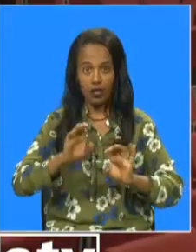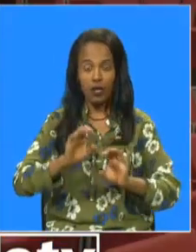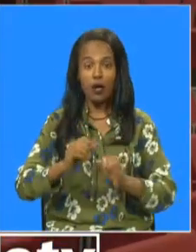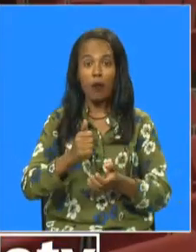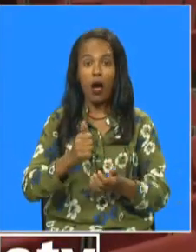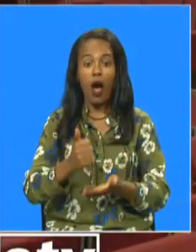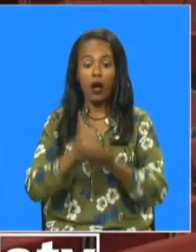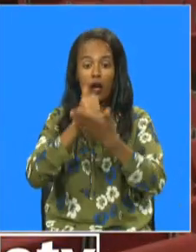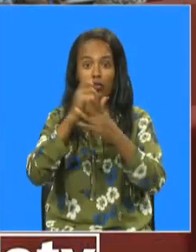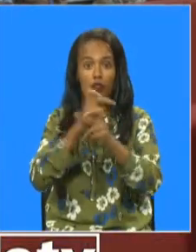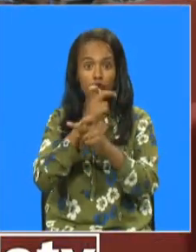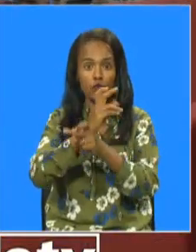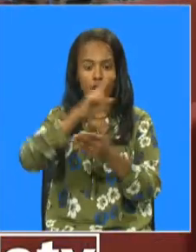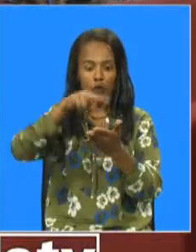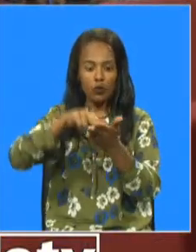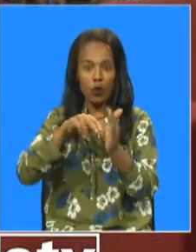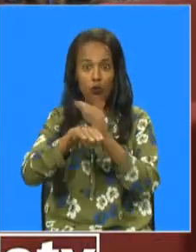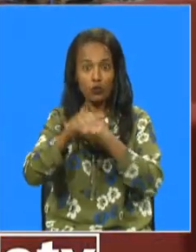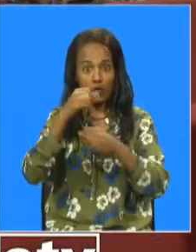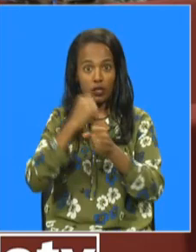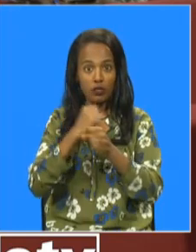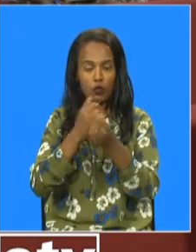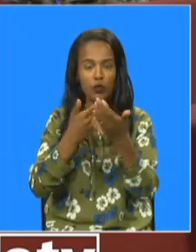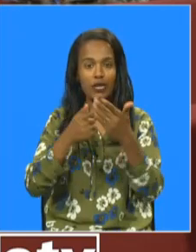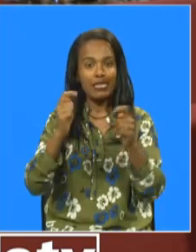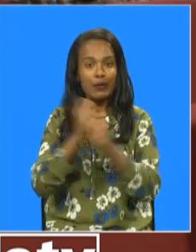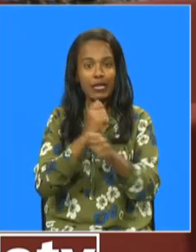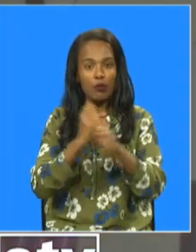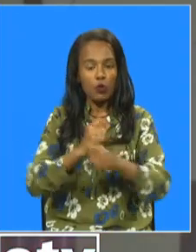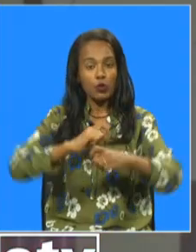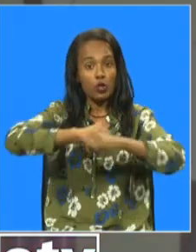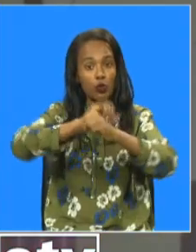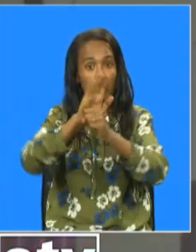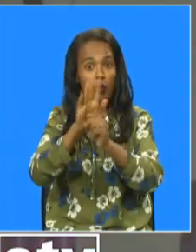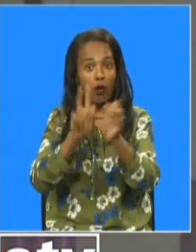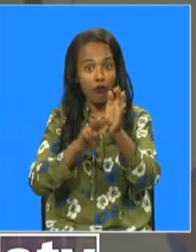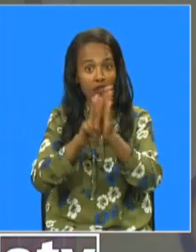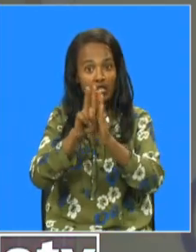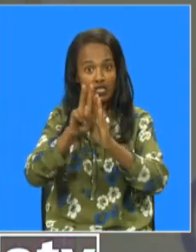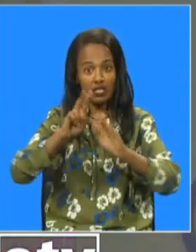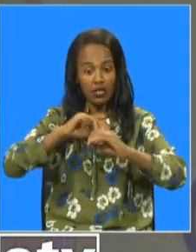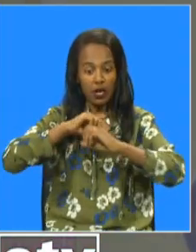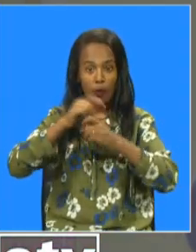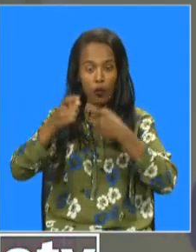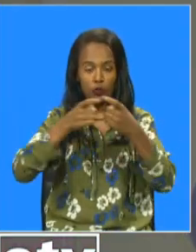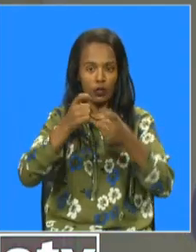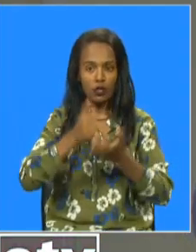በአጋር ድርጅቶችና በተቋሙ ትብብር የተሰሩት እነዚሁ መተግበሪያዎች የኮሮና ቫይረስ ስርጭትን ለመቆጣጠር